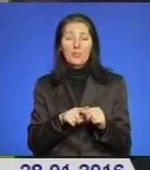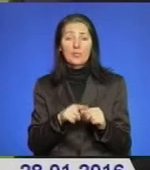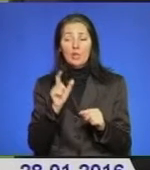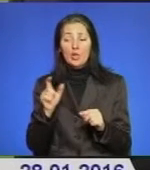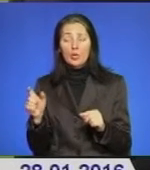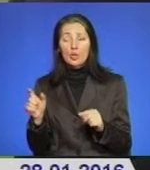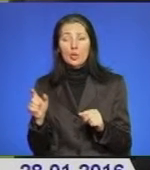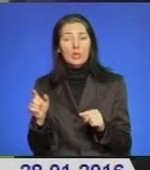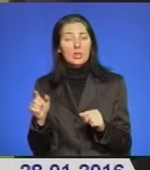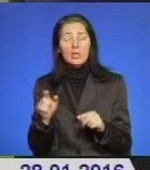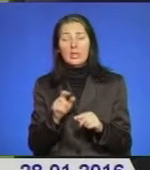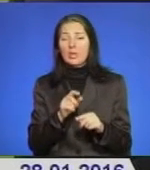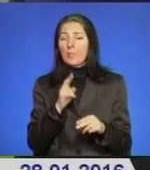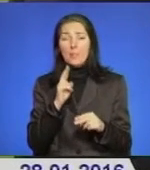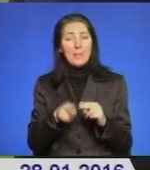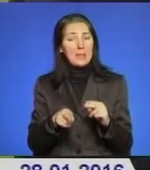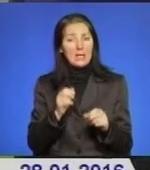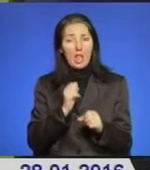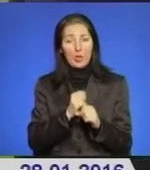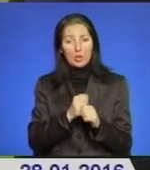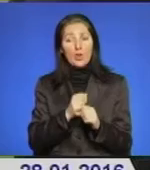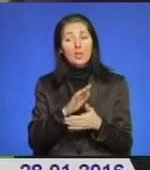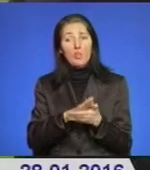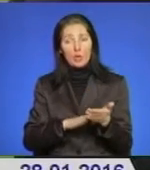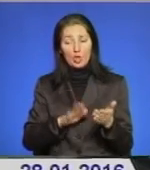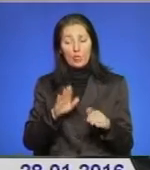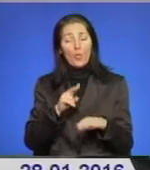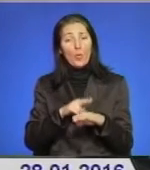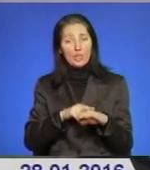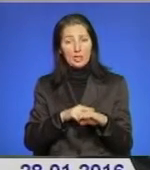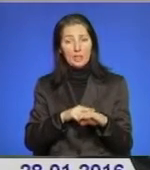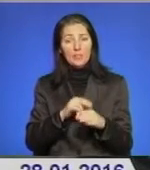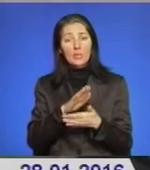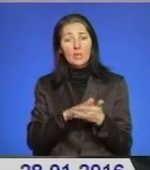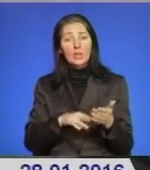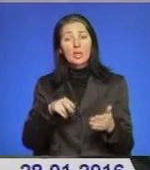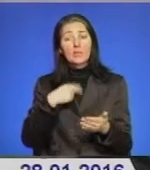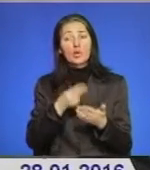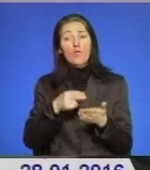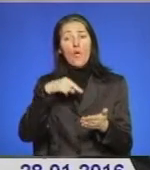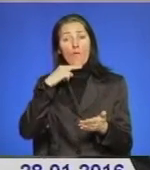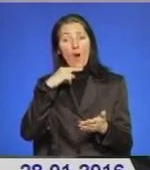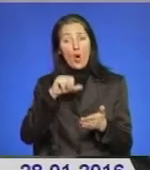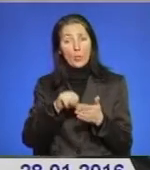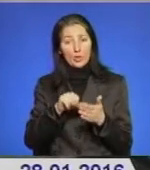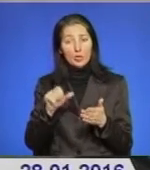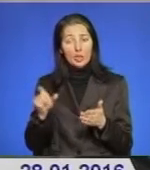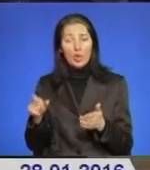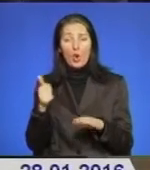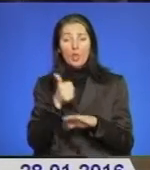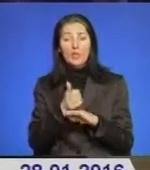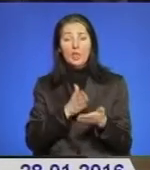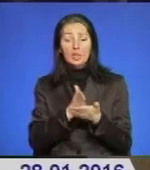люди перестали працювати в подальшому в поліції. Далі він акцентував увагу присутніх на основних напрямках